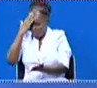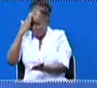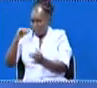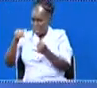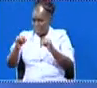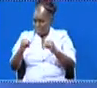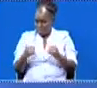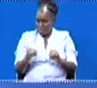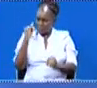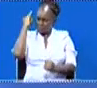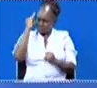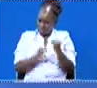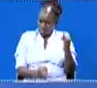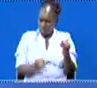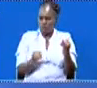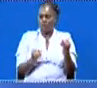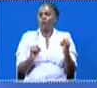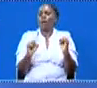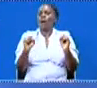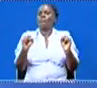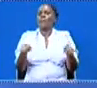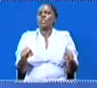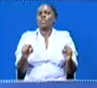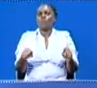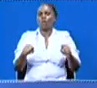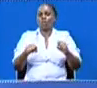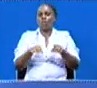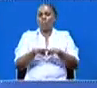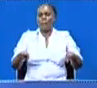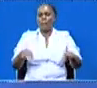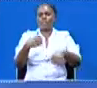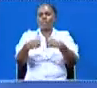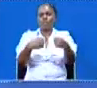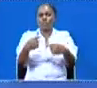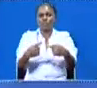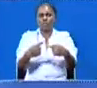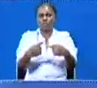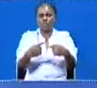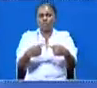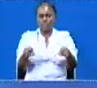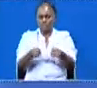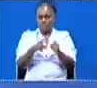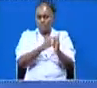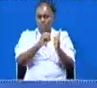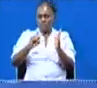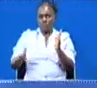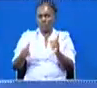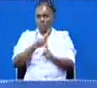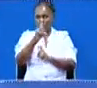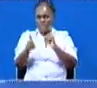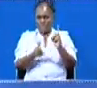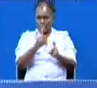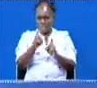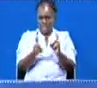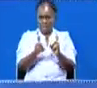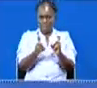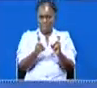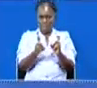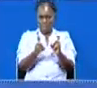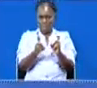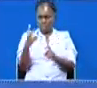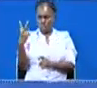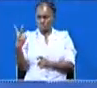implement in the long run is something that is sustainable. Mfumo mpya utafutilia mbali mitihani ya taifa ya KCPE na